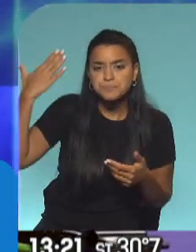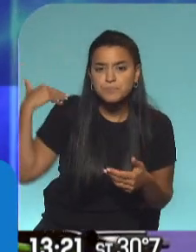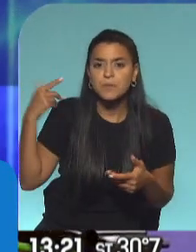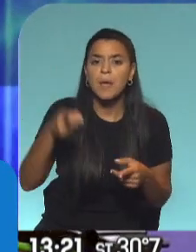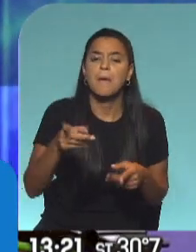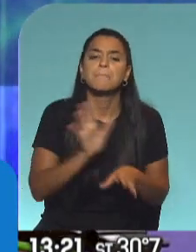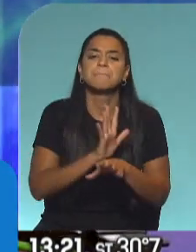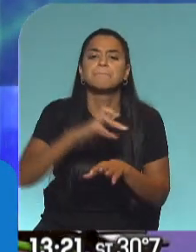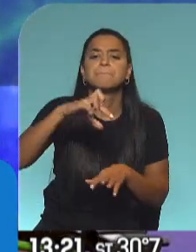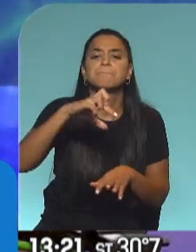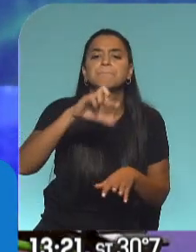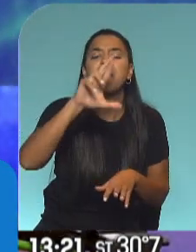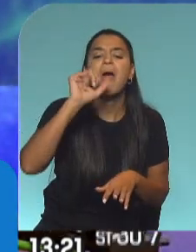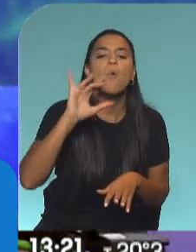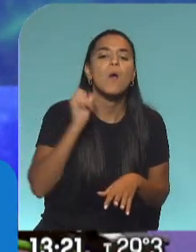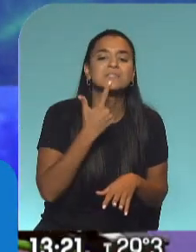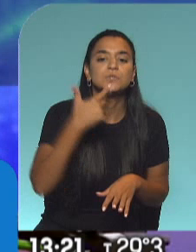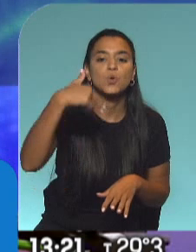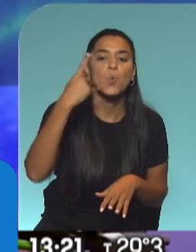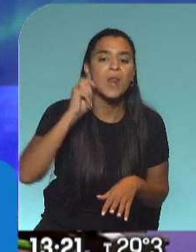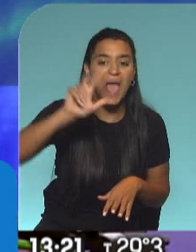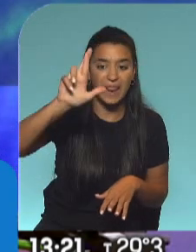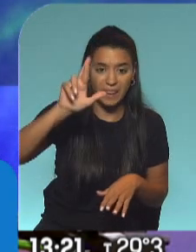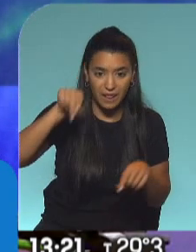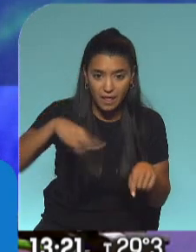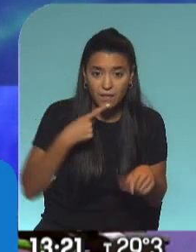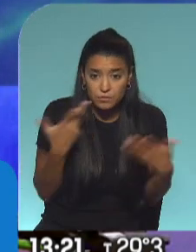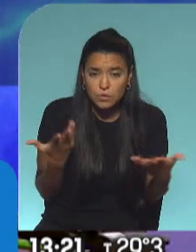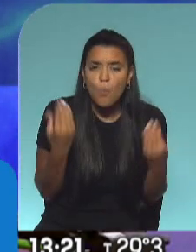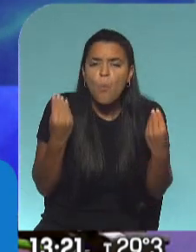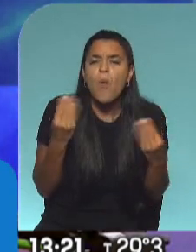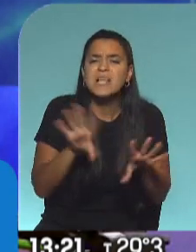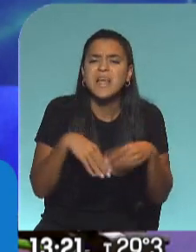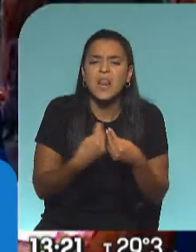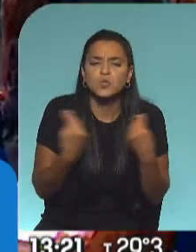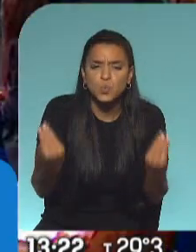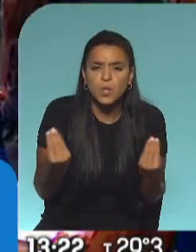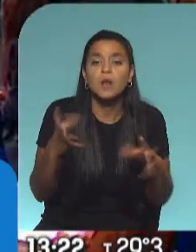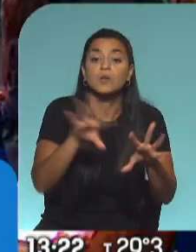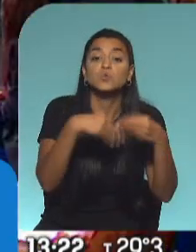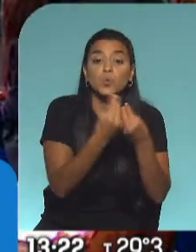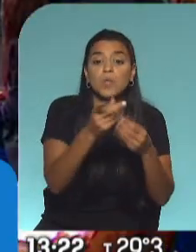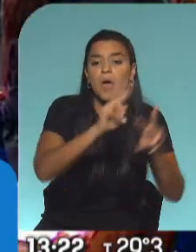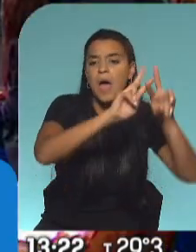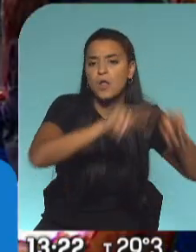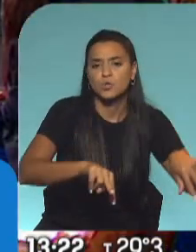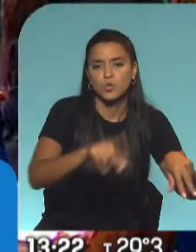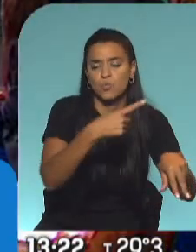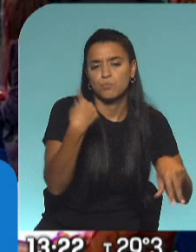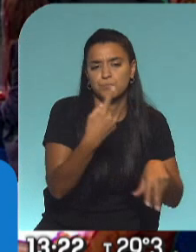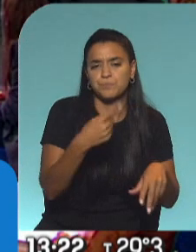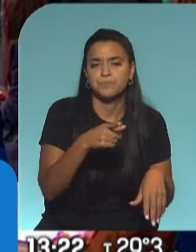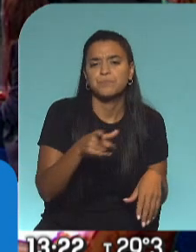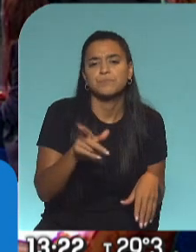страна строит зонтик для себя. Значит, это конечный результат будет какой? Конечный результат – это